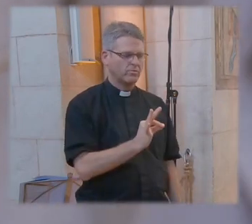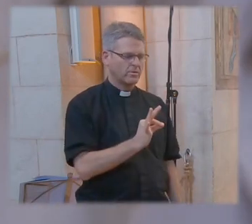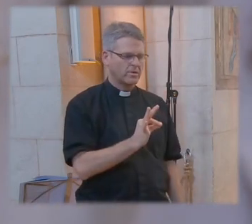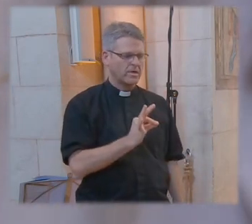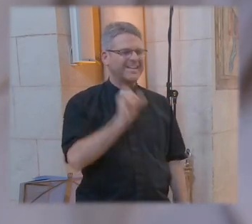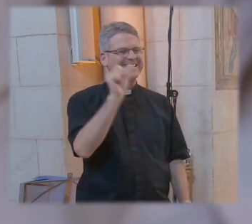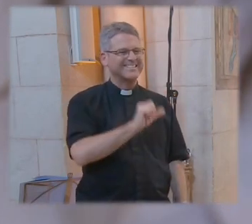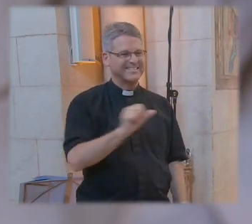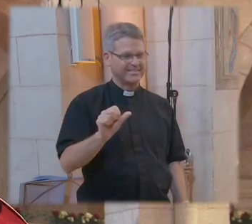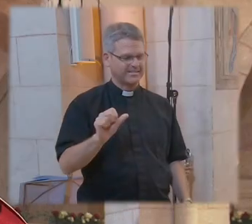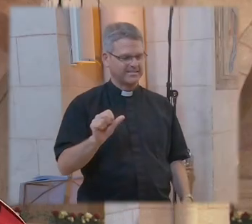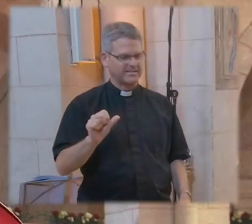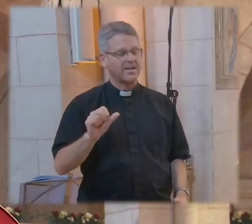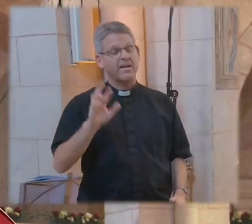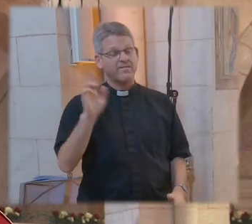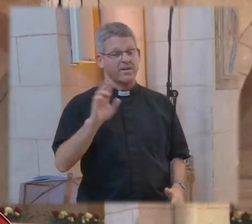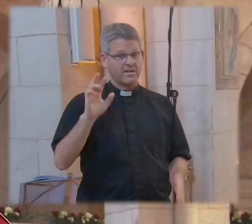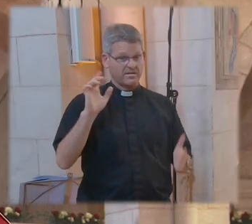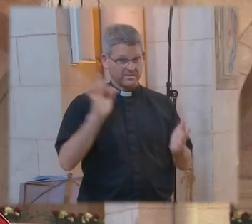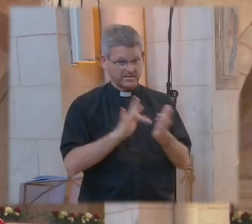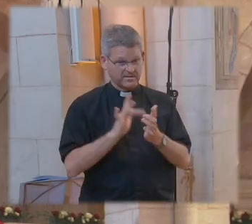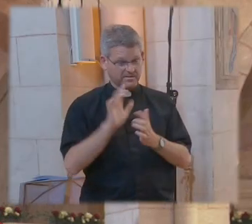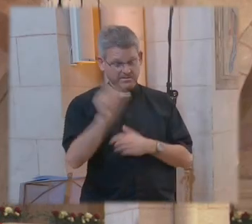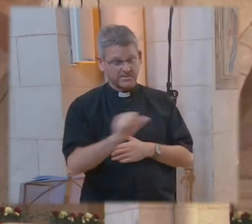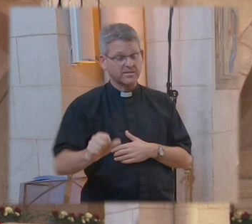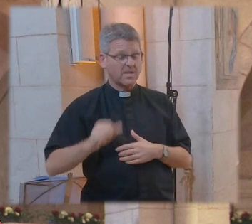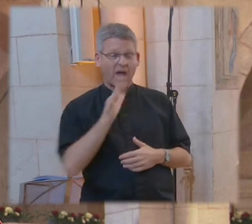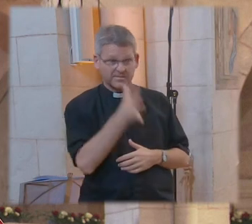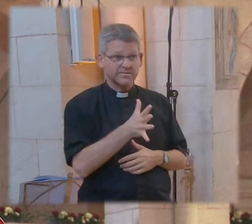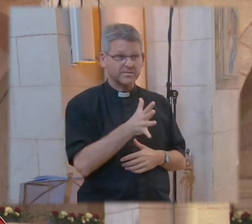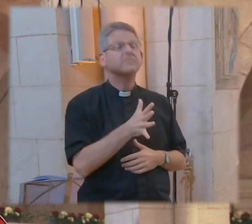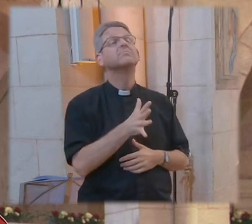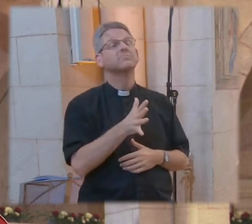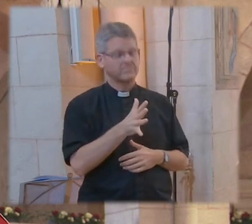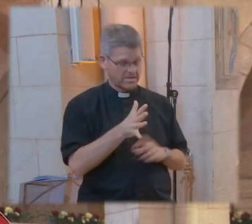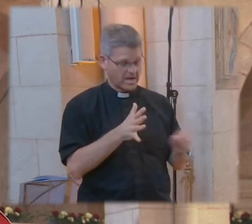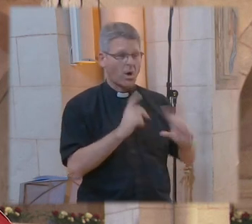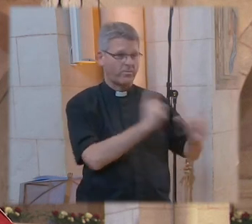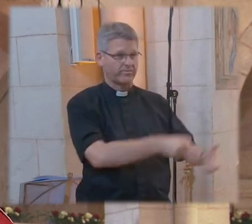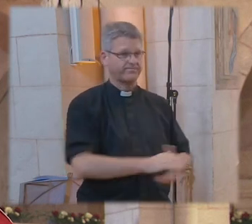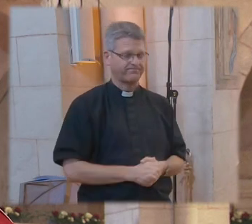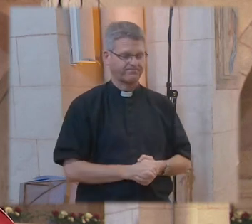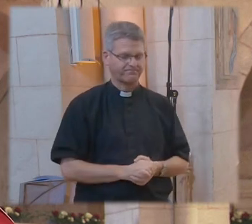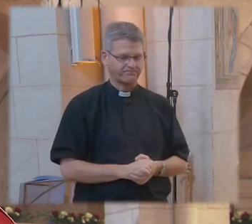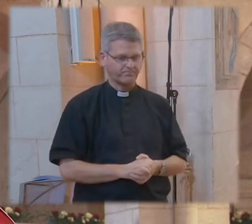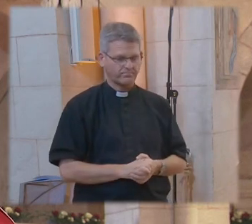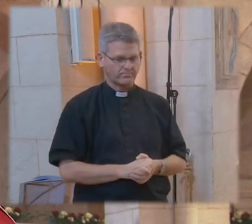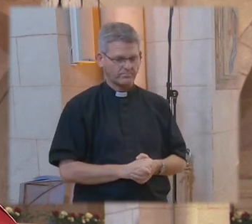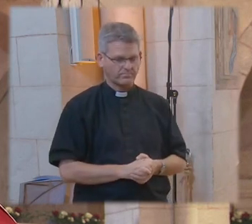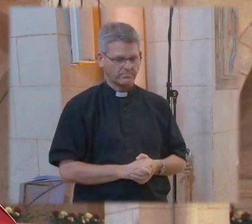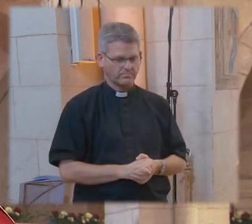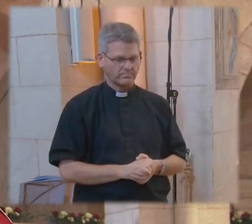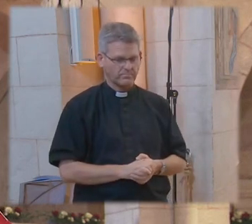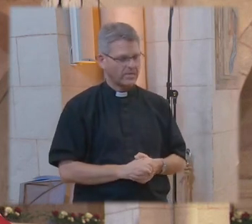fest. Liebe Schwestern und Brüder, die Fama seines Martyriums hat bereits beim Tod von